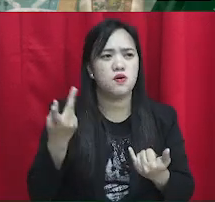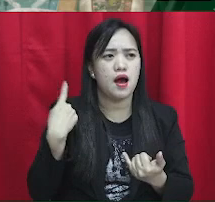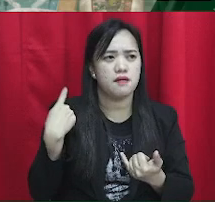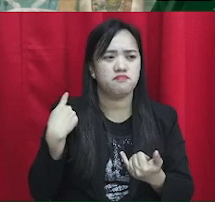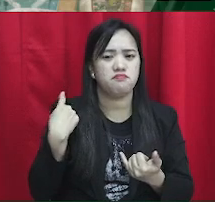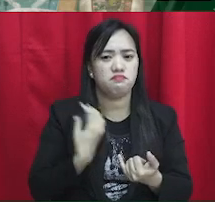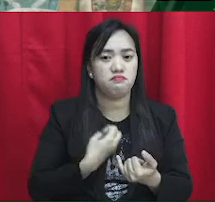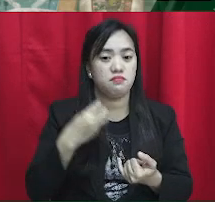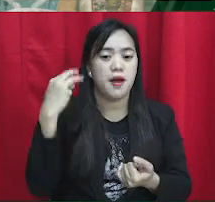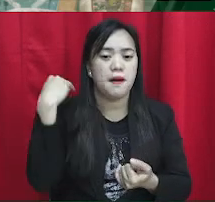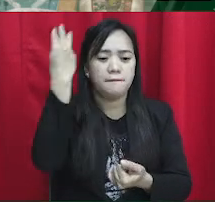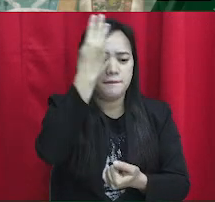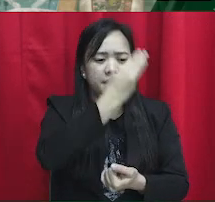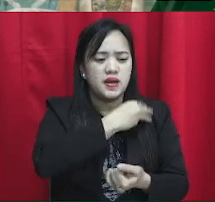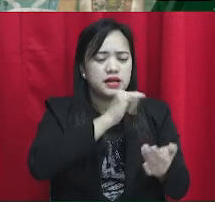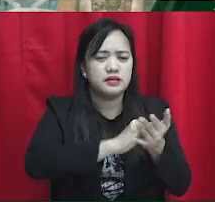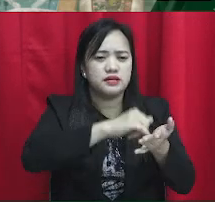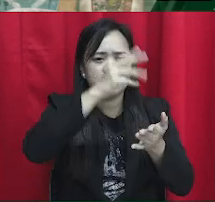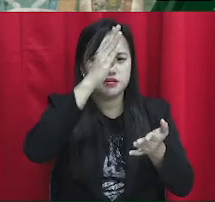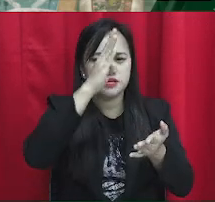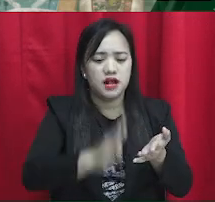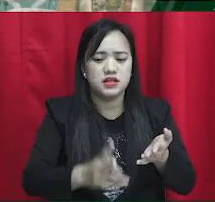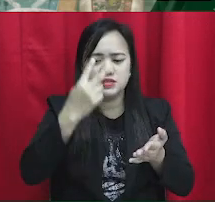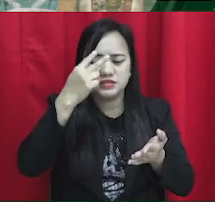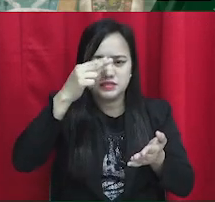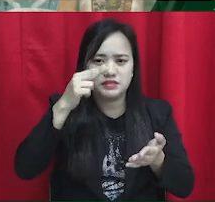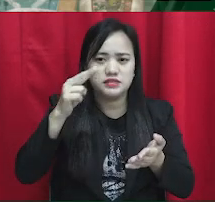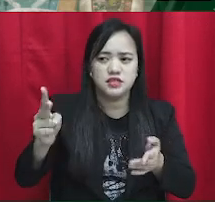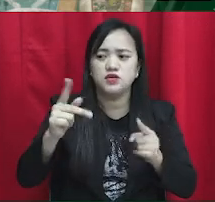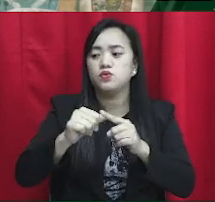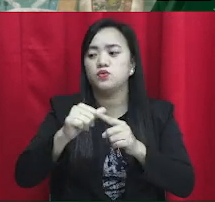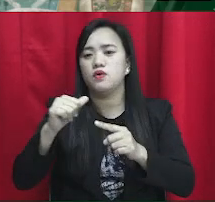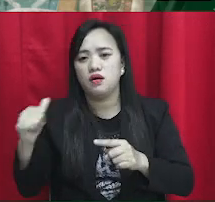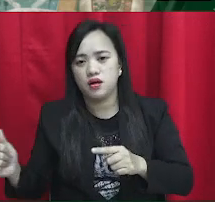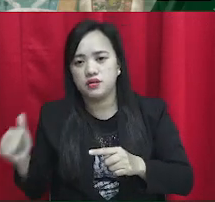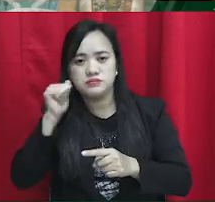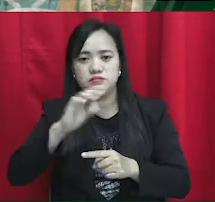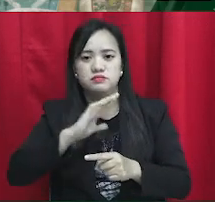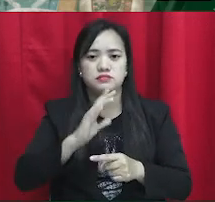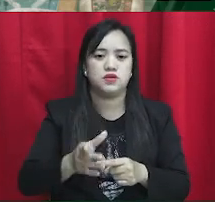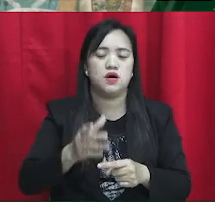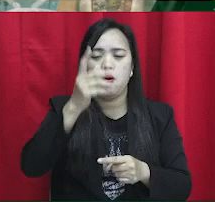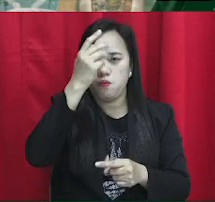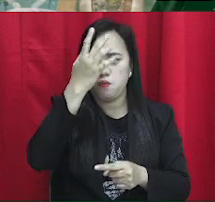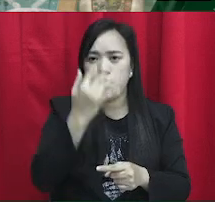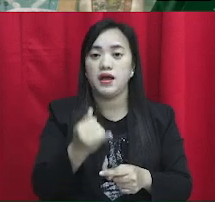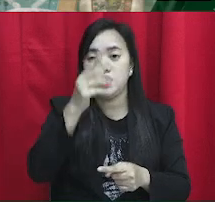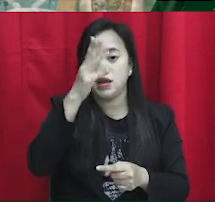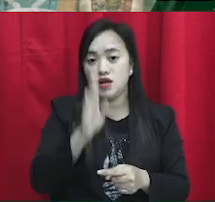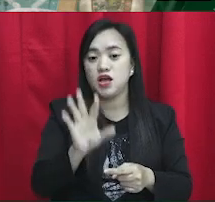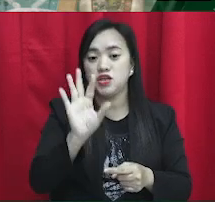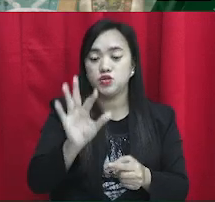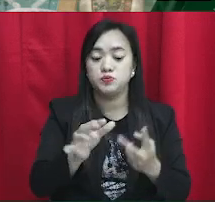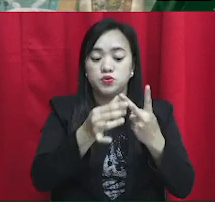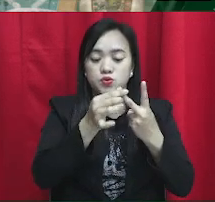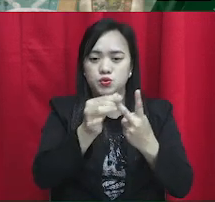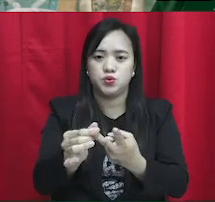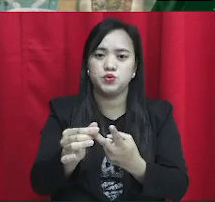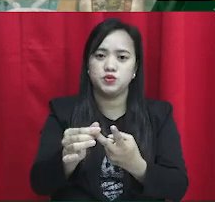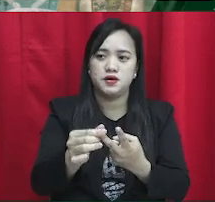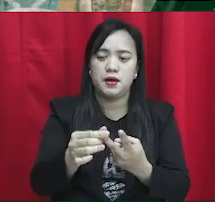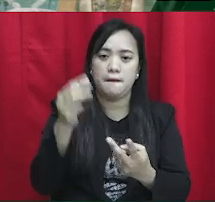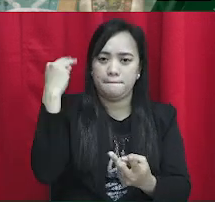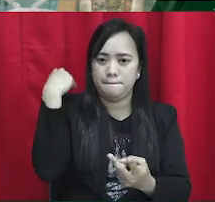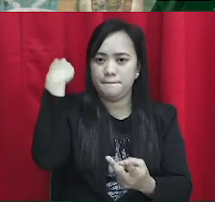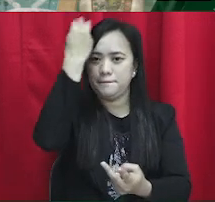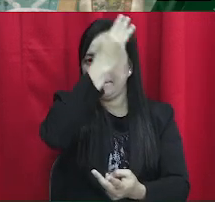Mary? Bakit siya talaga among women? Bakit siya ang talagang pinili ng Panginoon? Napakagandang